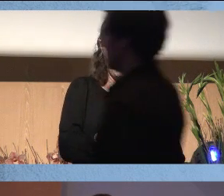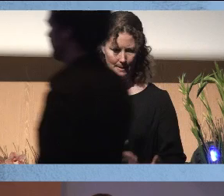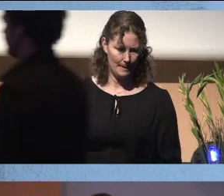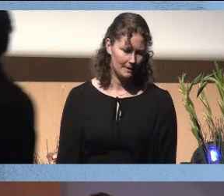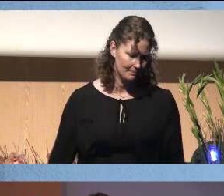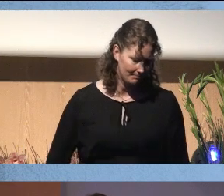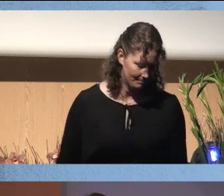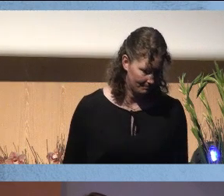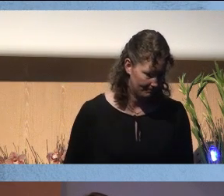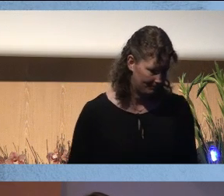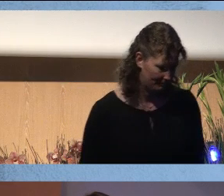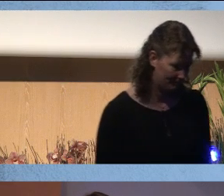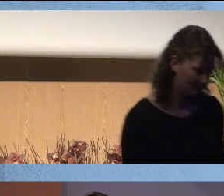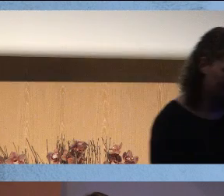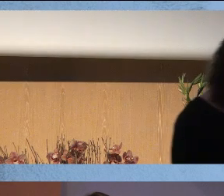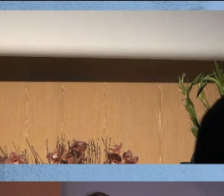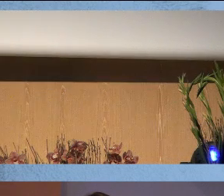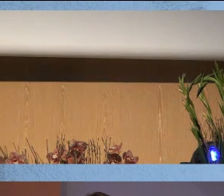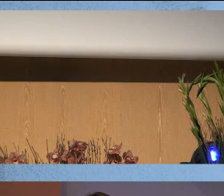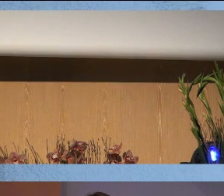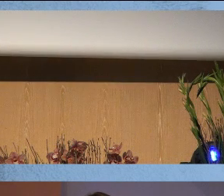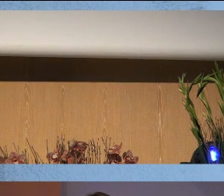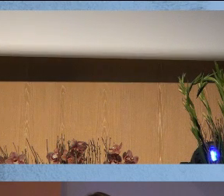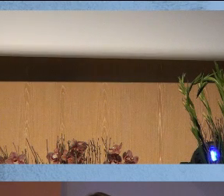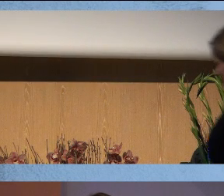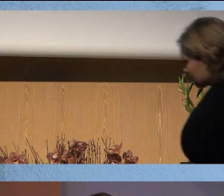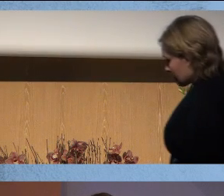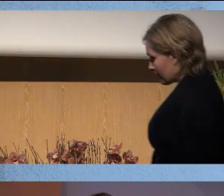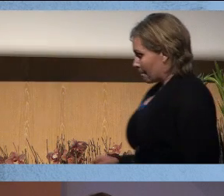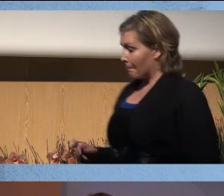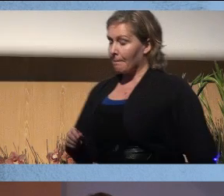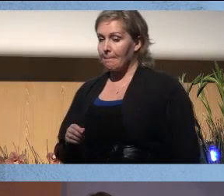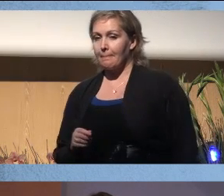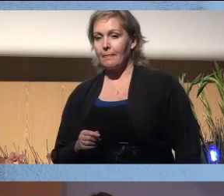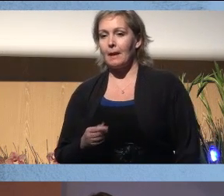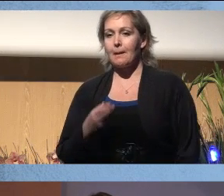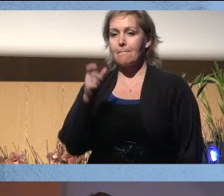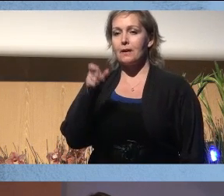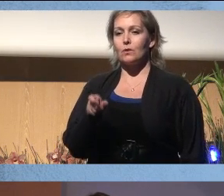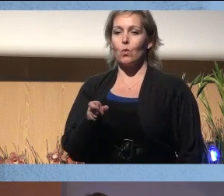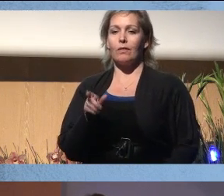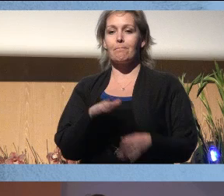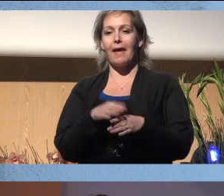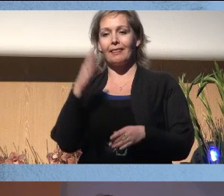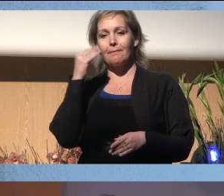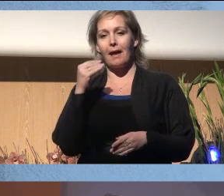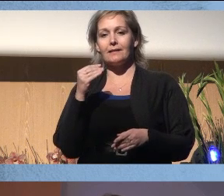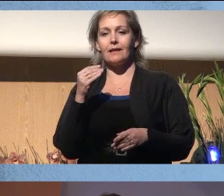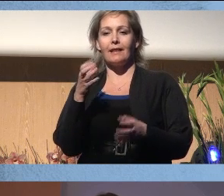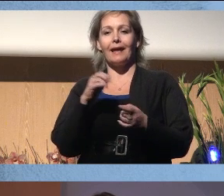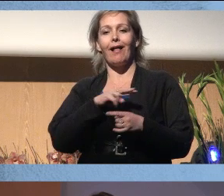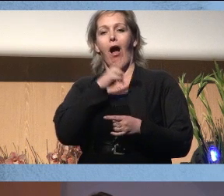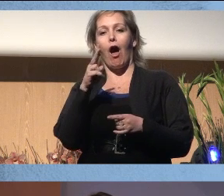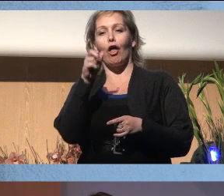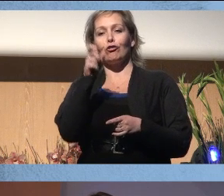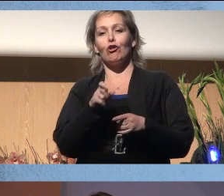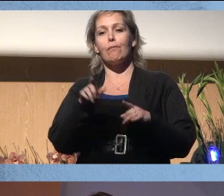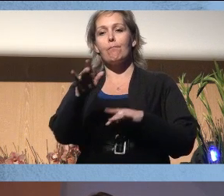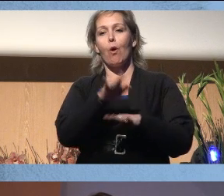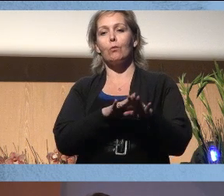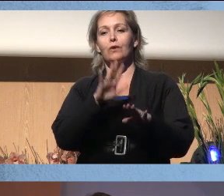Det kanskje en helt annen omsorg personer med demens trenger enn den vi i dag gir dem.